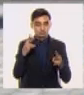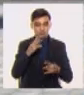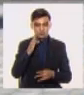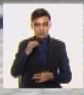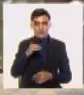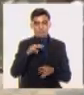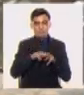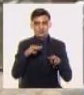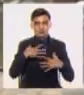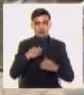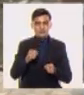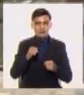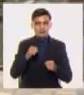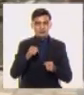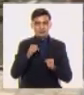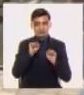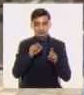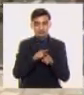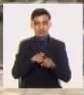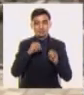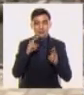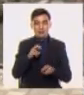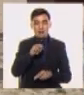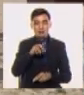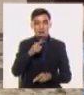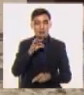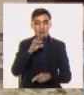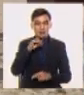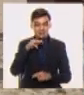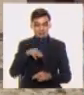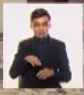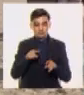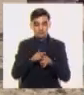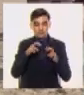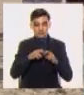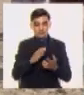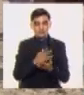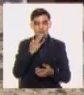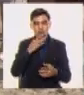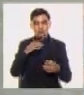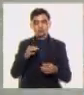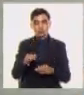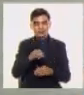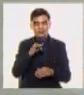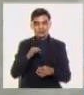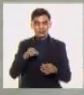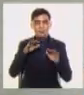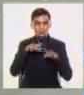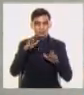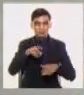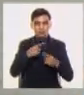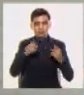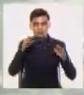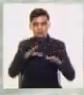в Министерстве здравоохранения разрабатывают специальный алгоритм поведения посетителей в туристических зонах и пляжных отелях. За